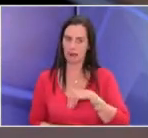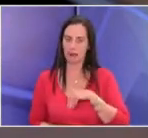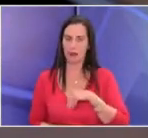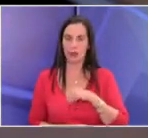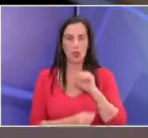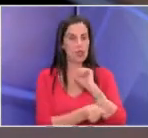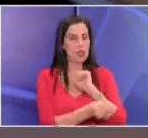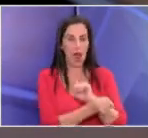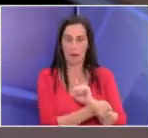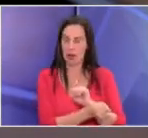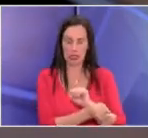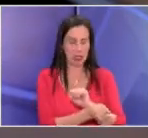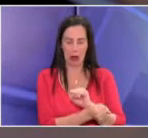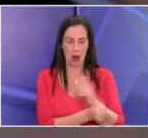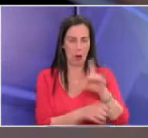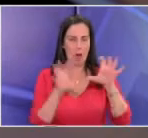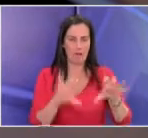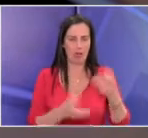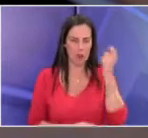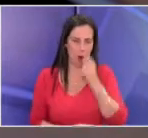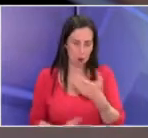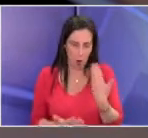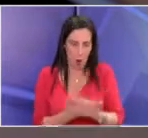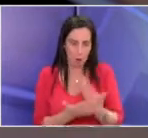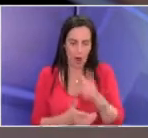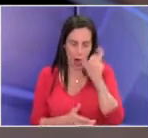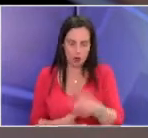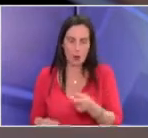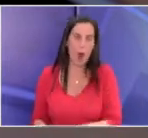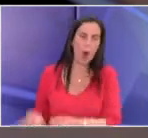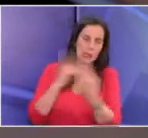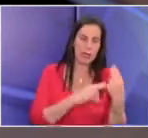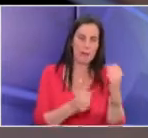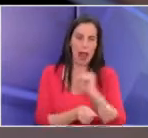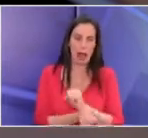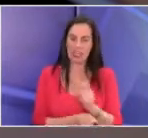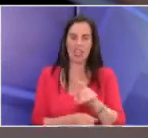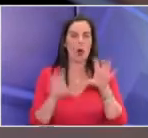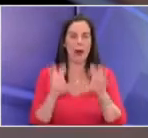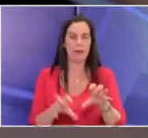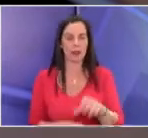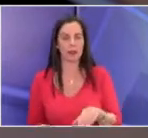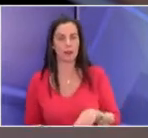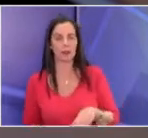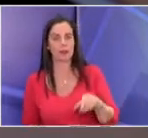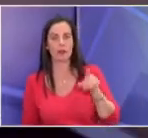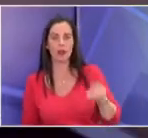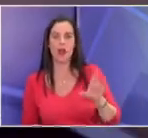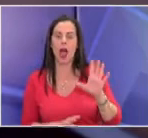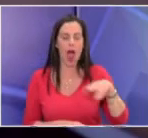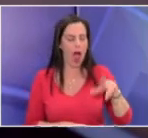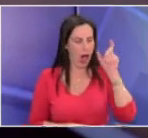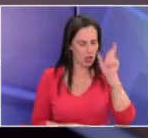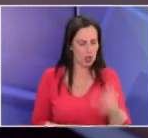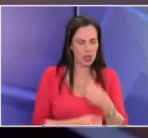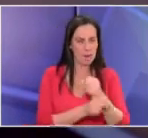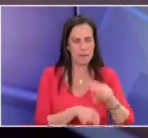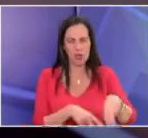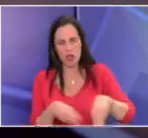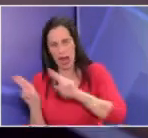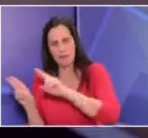בסדר. יושב ראש תנועת עיר והם. מה שלומך? מצוין, ברוך תודה השם. תודה רבה שהצטרפת אלינו. תודה לך. בואי נפתח איתך עירית.